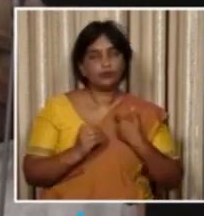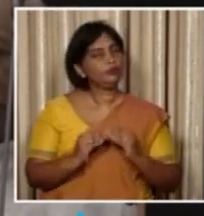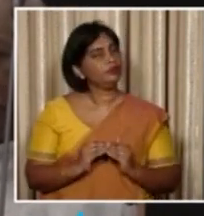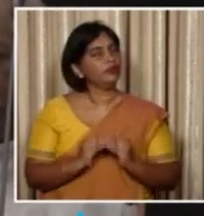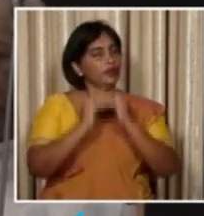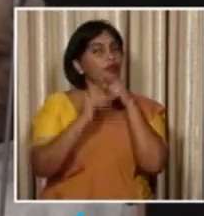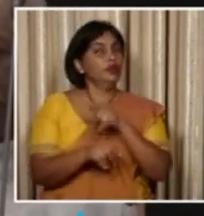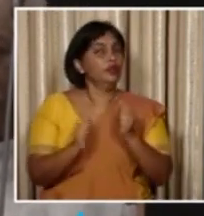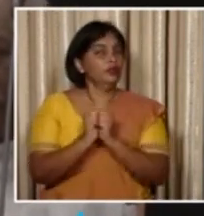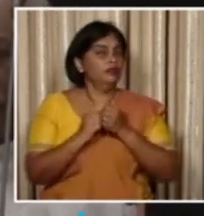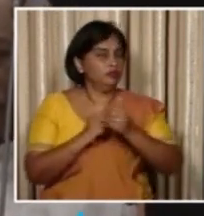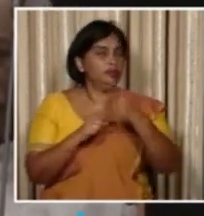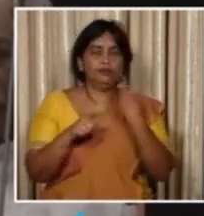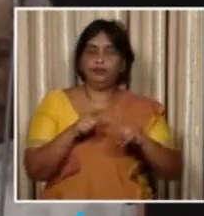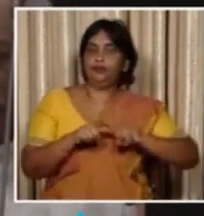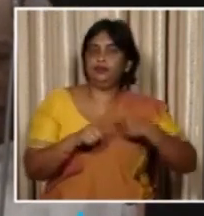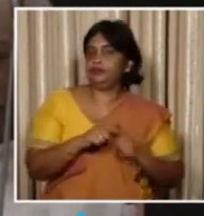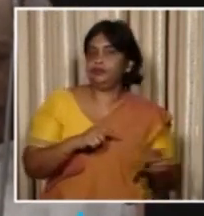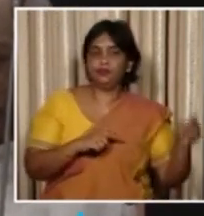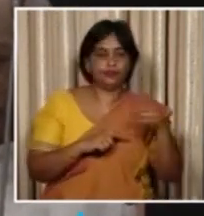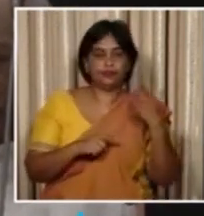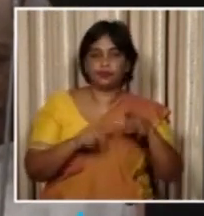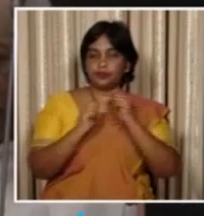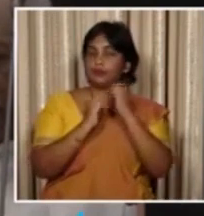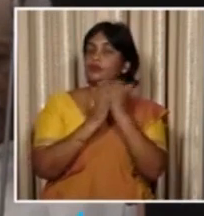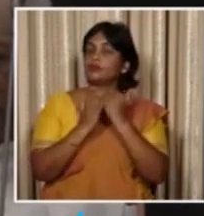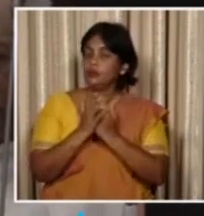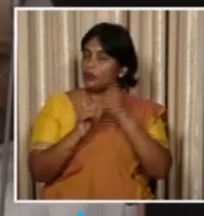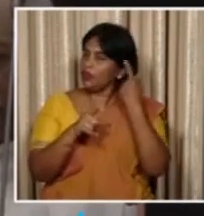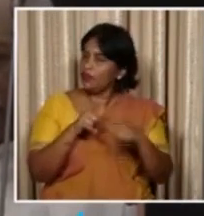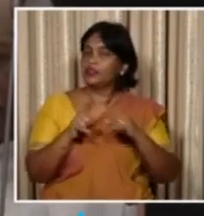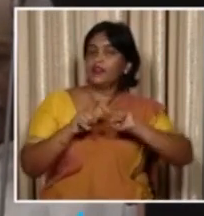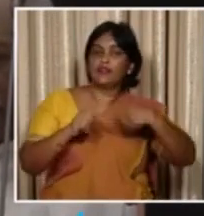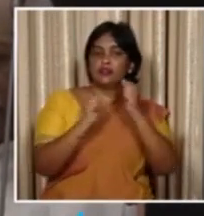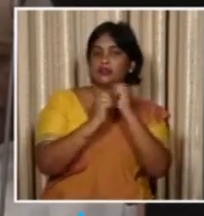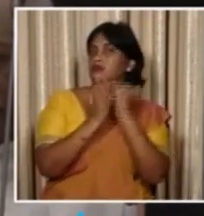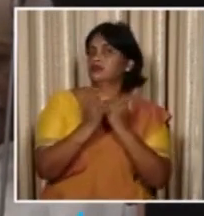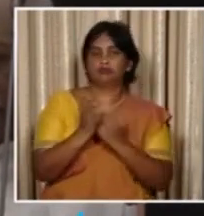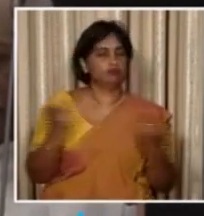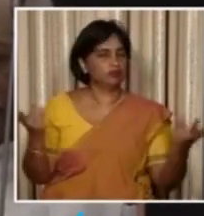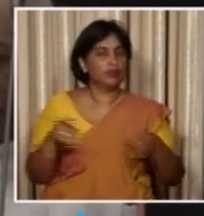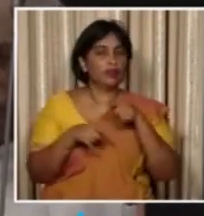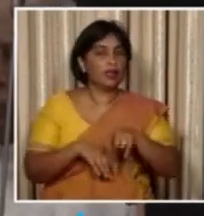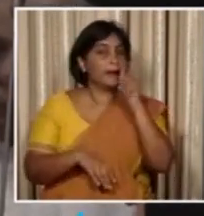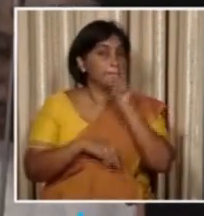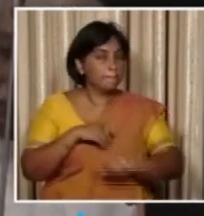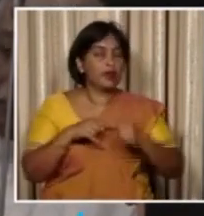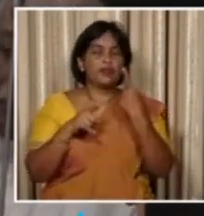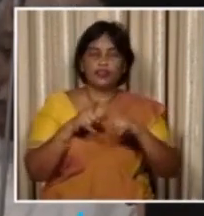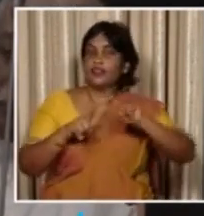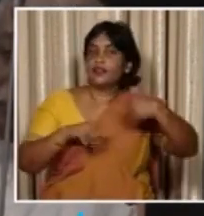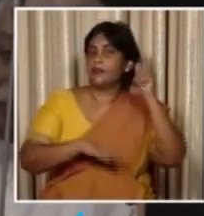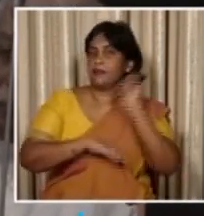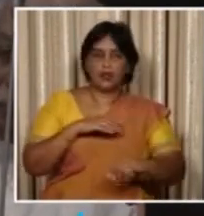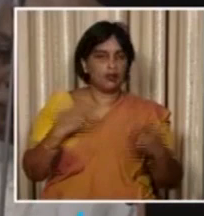ගොඩනංවන්නට මේ මග හැර වෙන මගක් නැහැ. මේ වැඩපිළිවෙල හැර වෙනත් වැඩපිළිවෙලක් නැහැ. මේ සැලසුම් හැර වෙනත් සැලසුම්